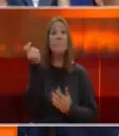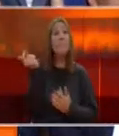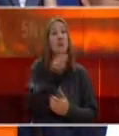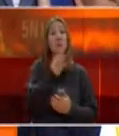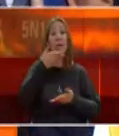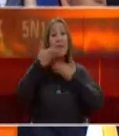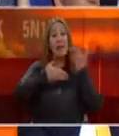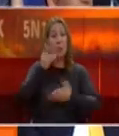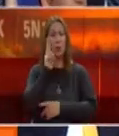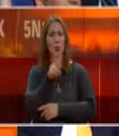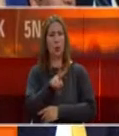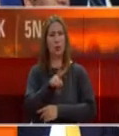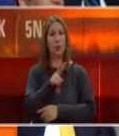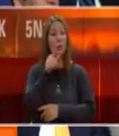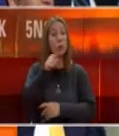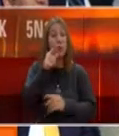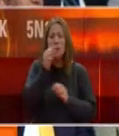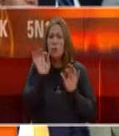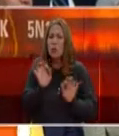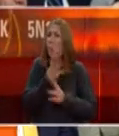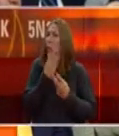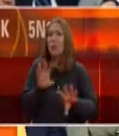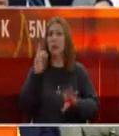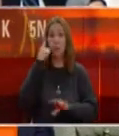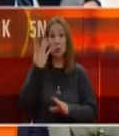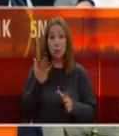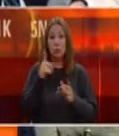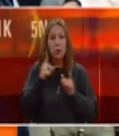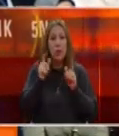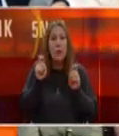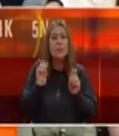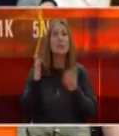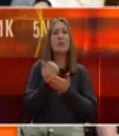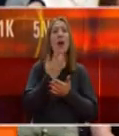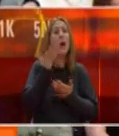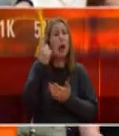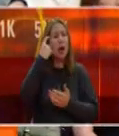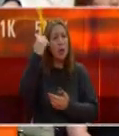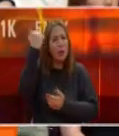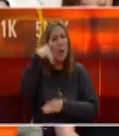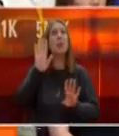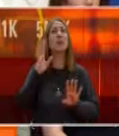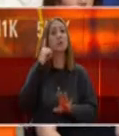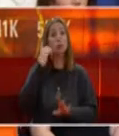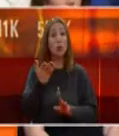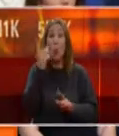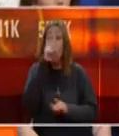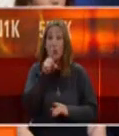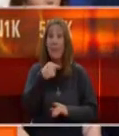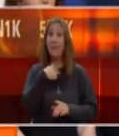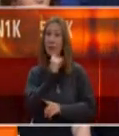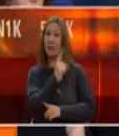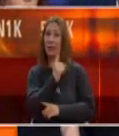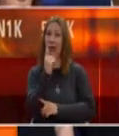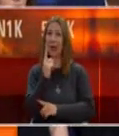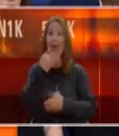çok hikaye gördüğümüzde bunun imkansız olduğunu düşünüyorlar. Yapılamayacak bir şey olduğunu düşünüyorlar ya da akıllarına gelmiyor. O yüzden ben tek tek